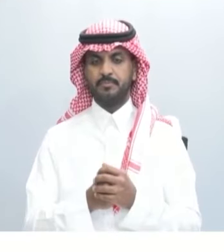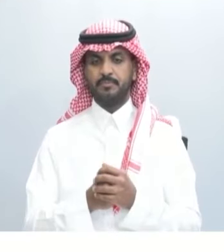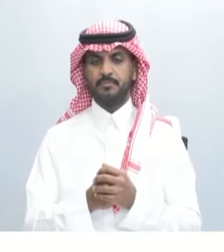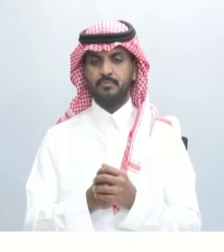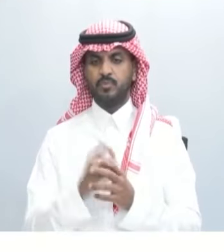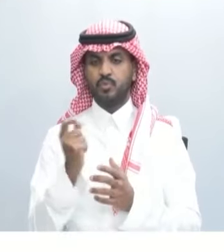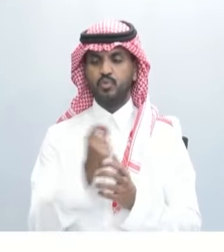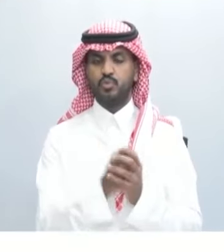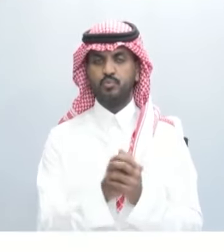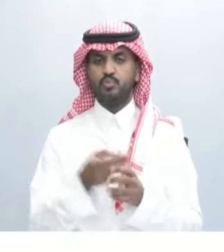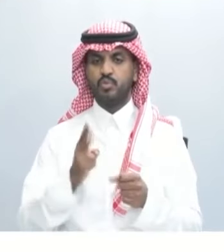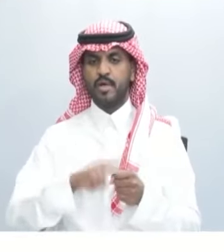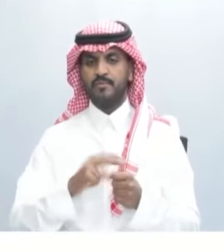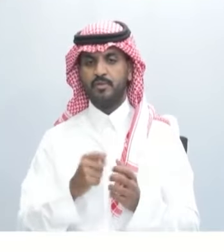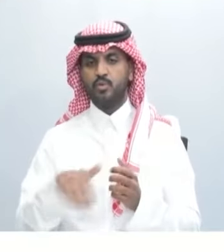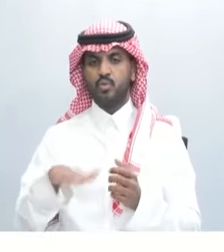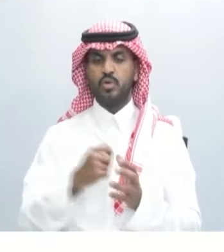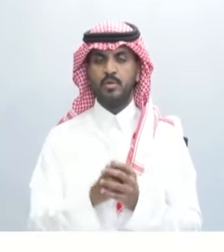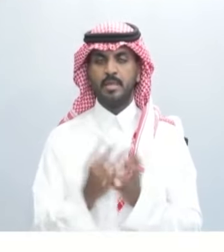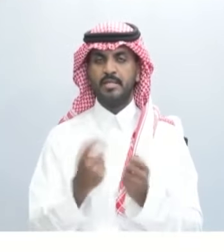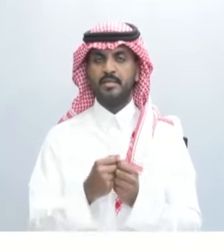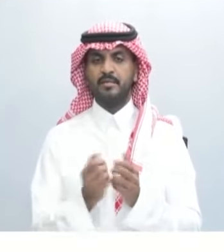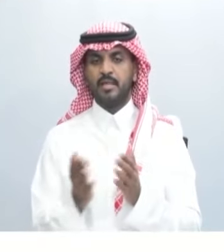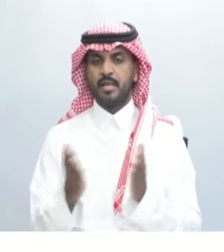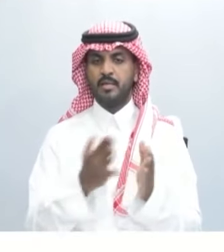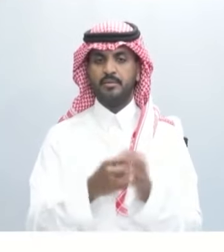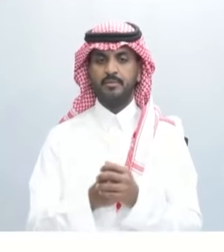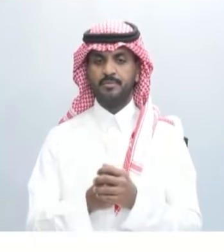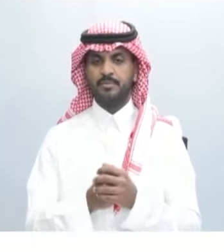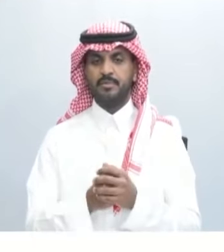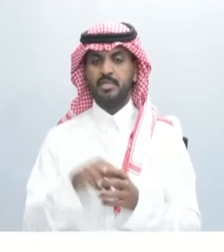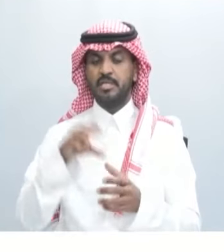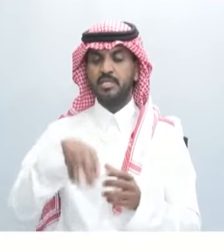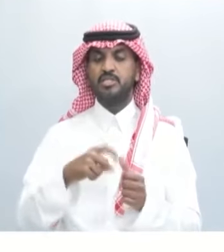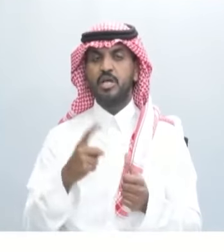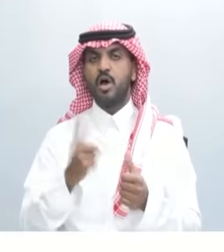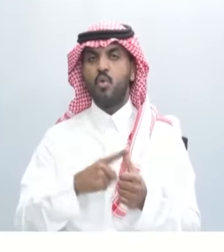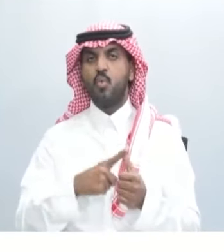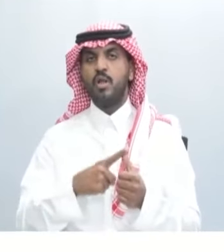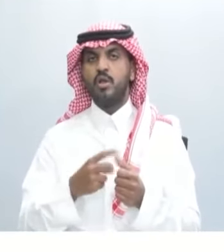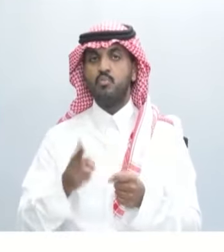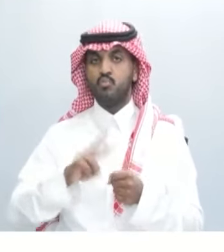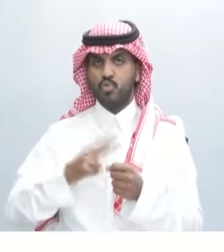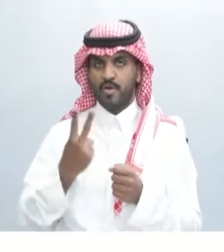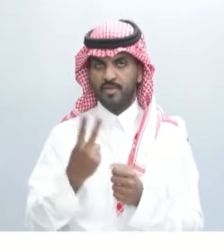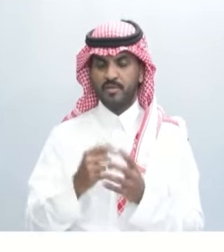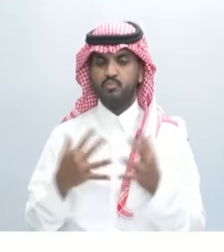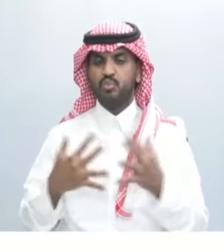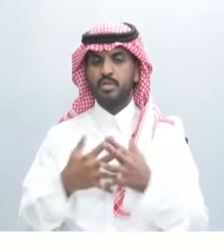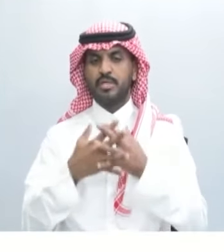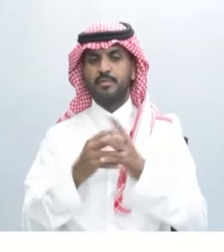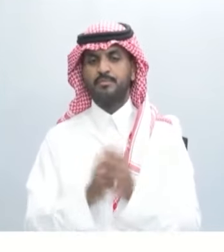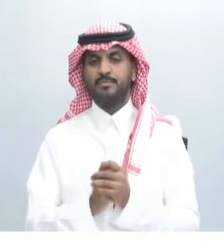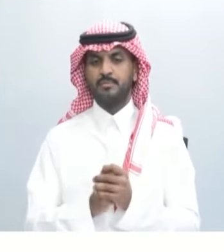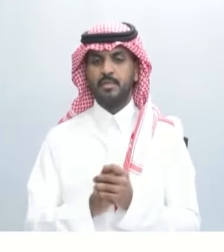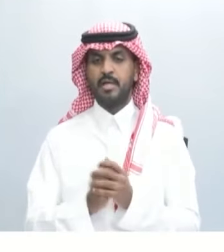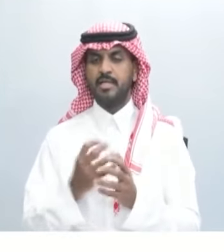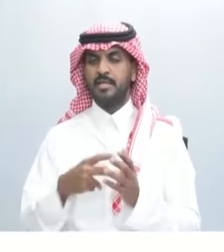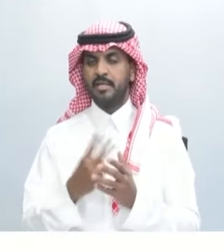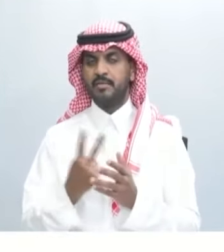اكتب مضاعفات لكل من الاعداد التاليه لتجد اول مضاعفين مشتركين ول